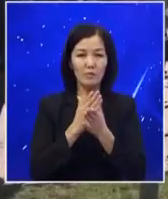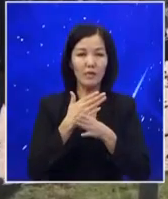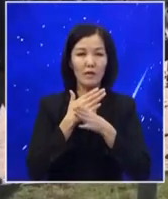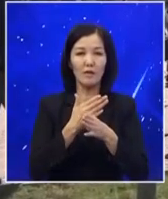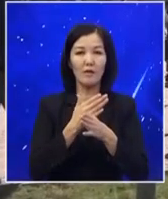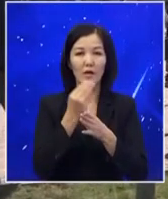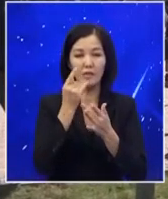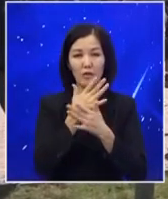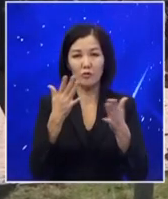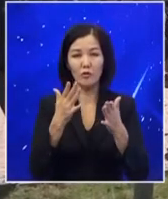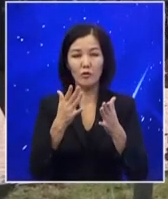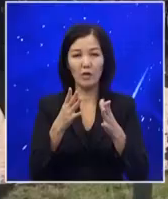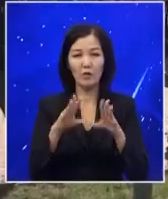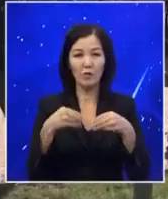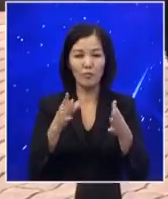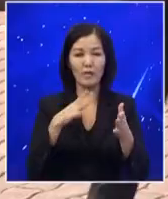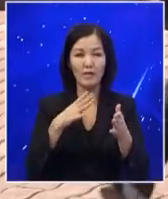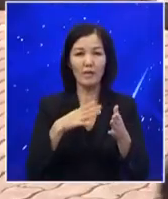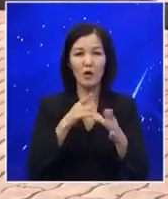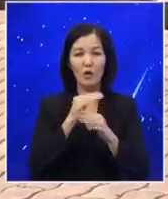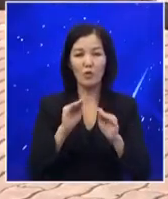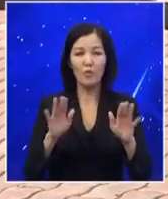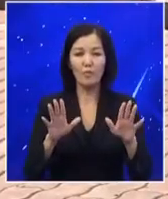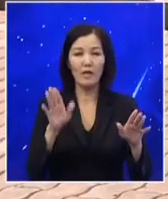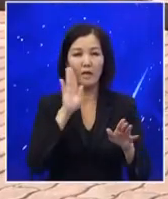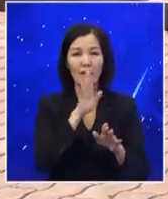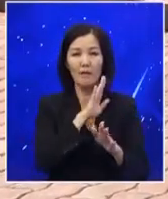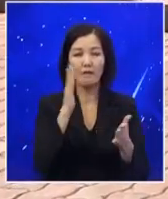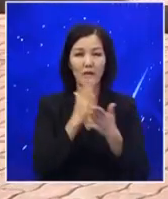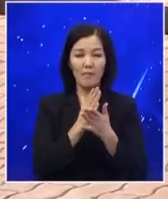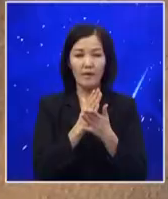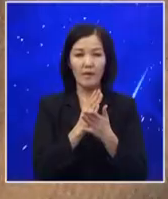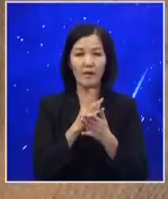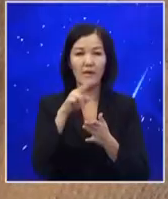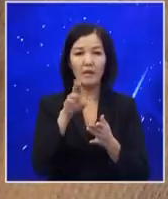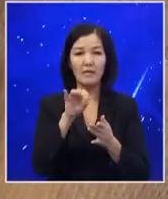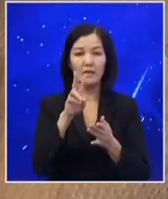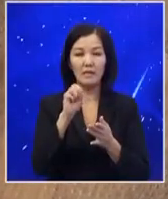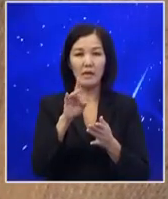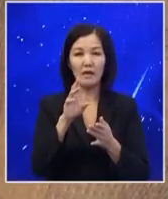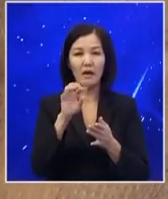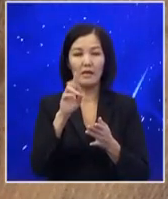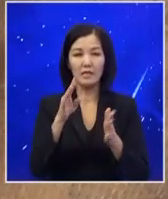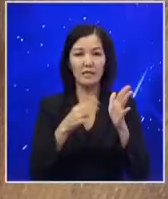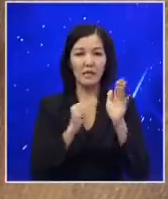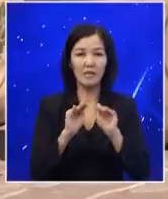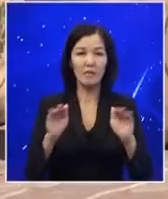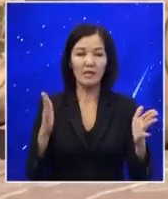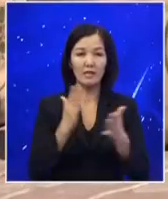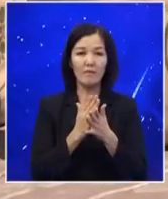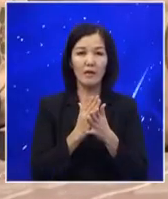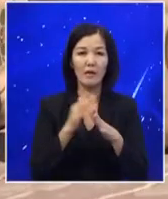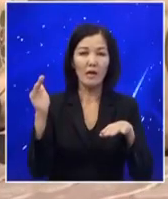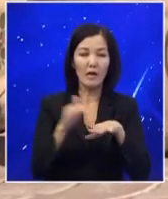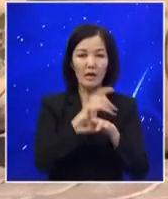толы қаптар таратылды. Көмек алғандардың қатарында көпбалалы аналар да бар. Солардың бірі Динара Ахатқызы. 8 баланың анасы, жасалып